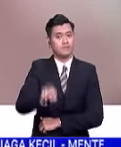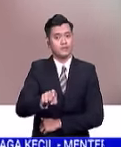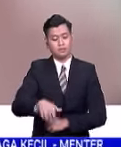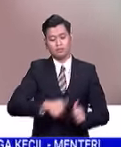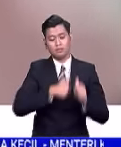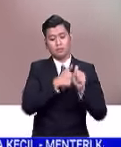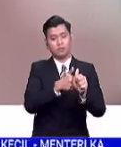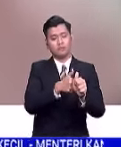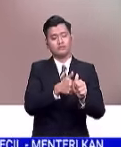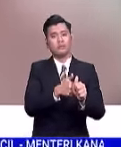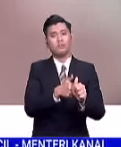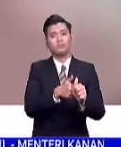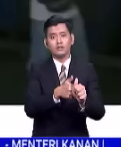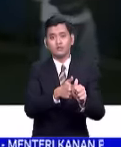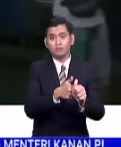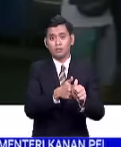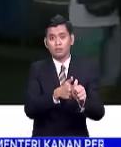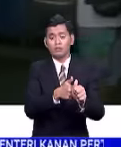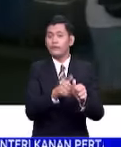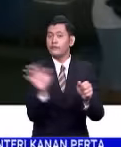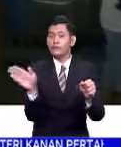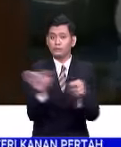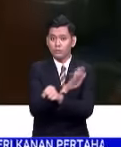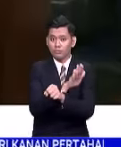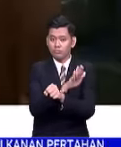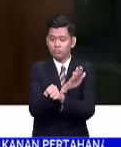dengan sepenuhnya.